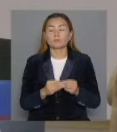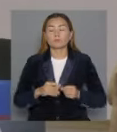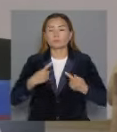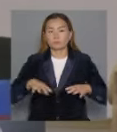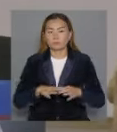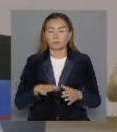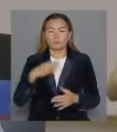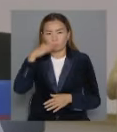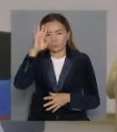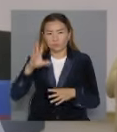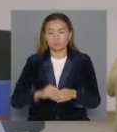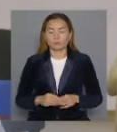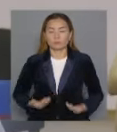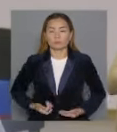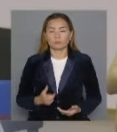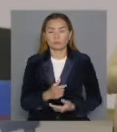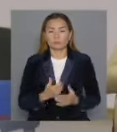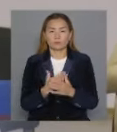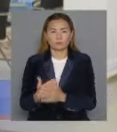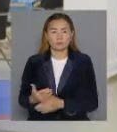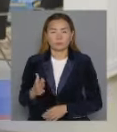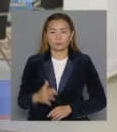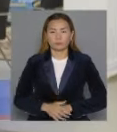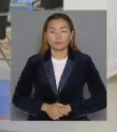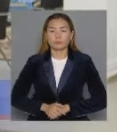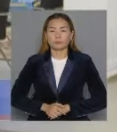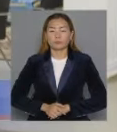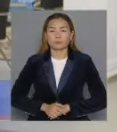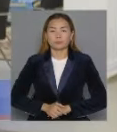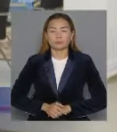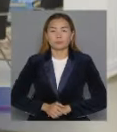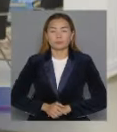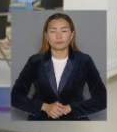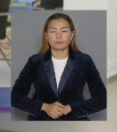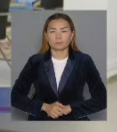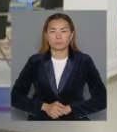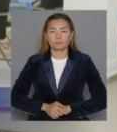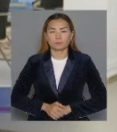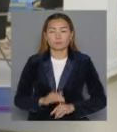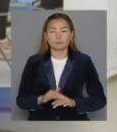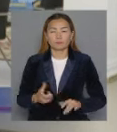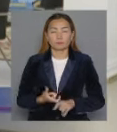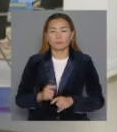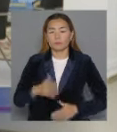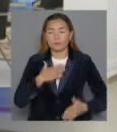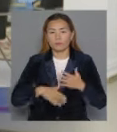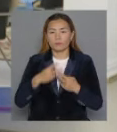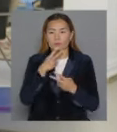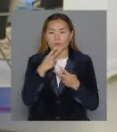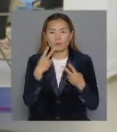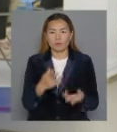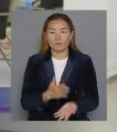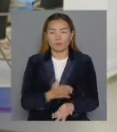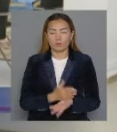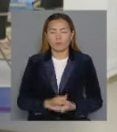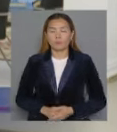болып, әпкесімен бірге өңір тұрғындарына көмектесіп жүр. Қуандық, балдыр өте қуанды, жақсы болды, бәрі жақсы болды.